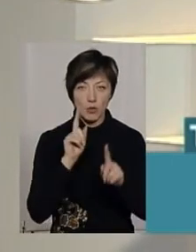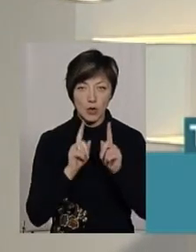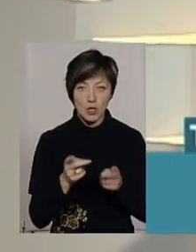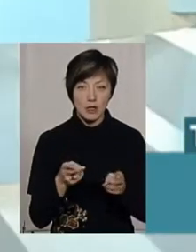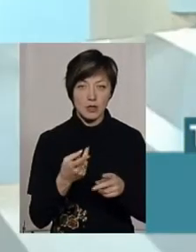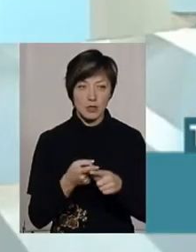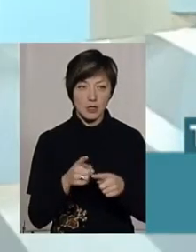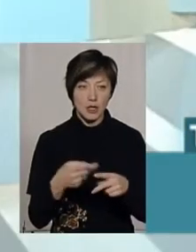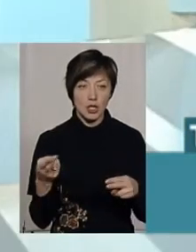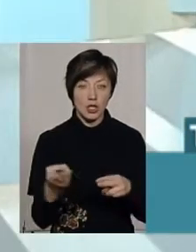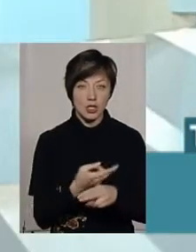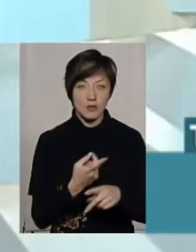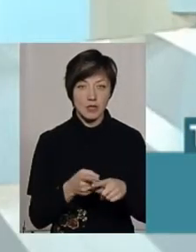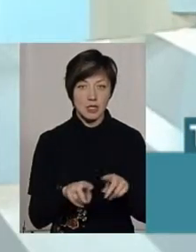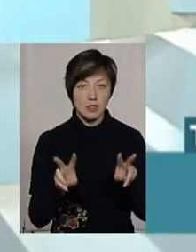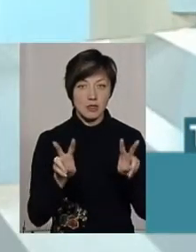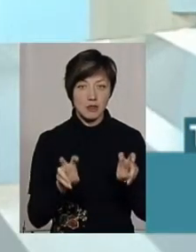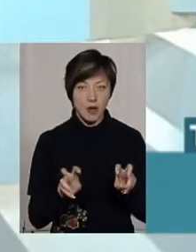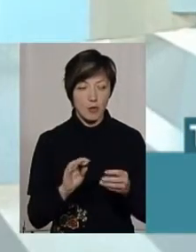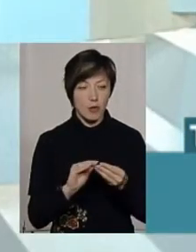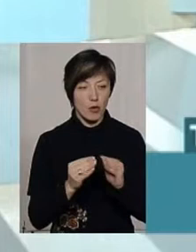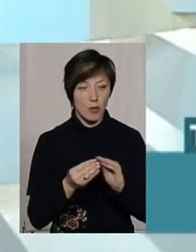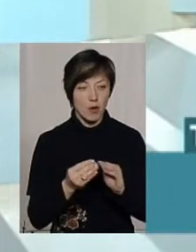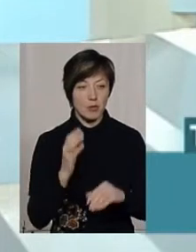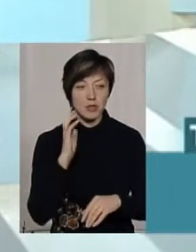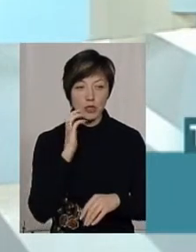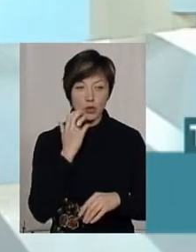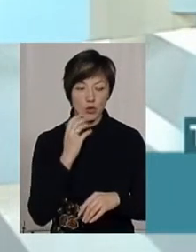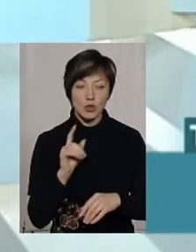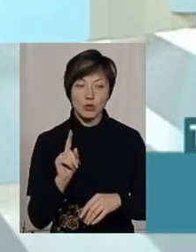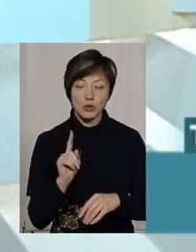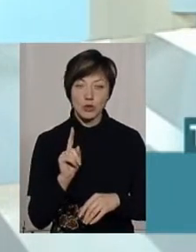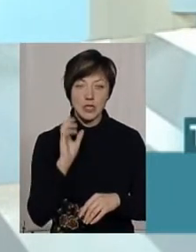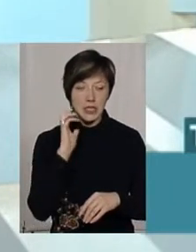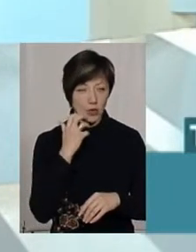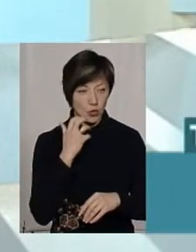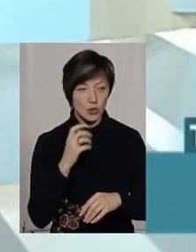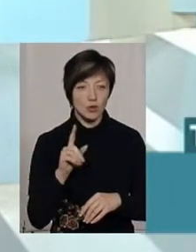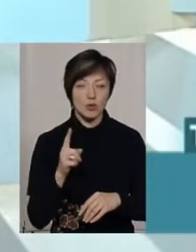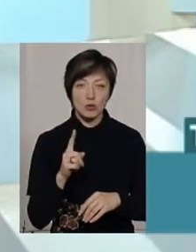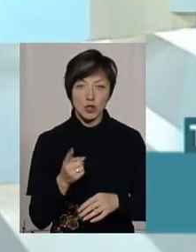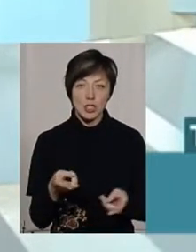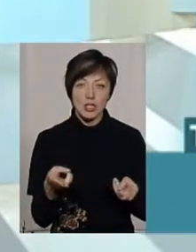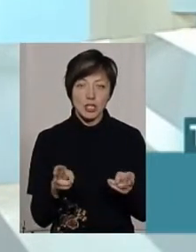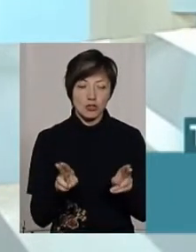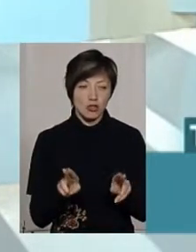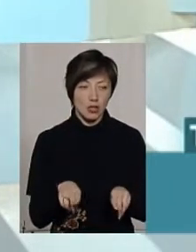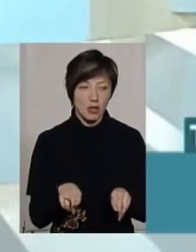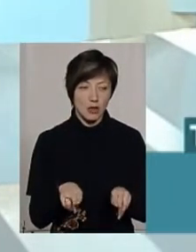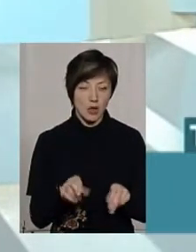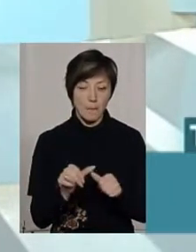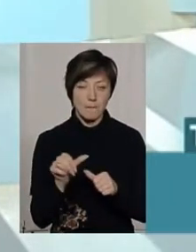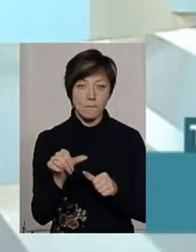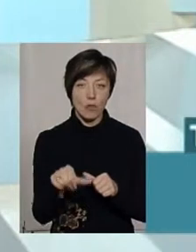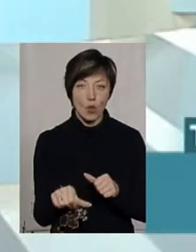лишив їх цих звань. Тому от проблеми досить серйозні, тому що залишається поза